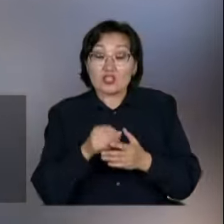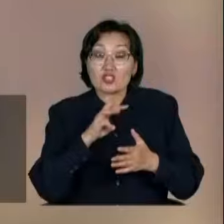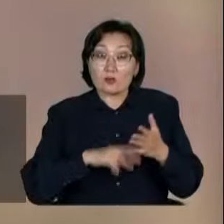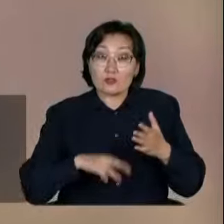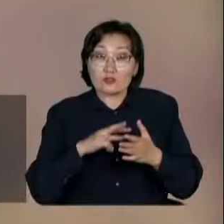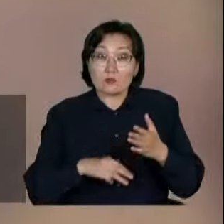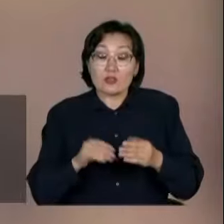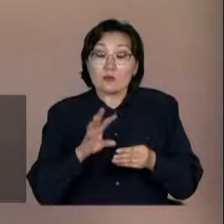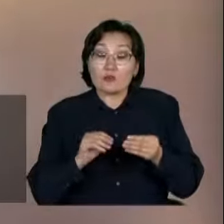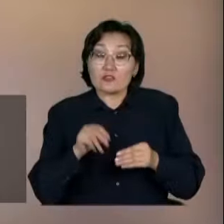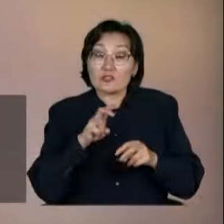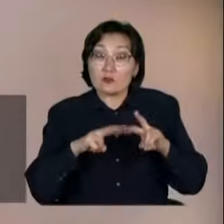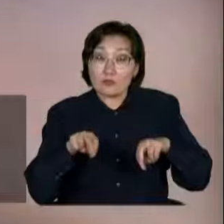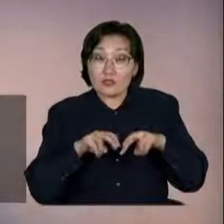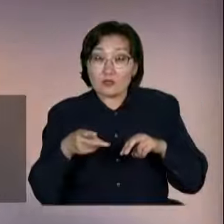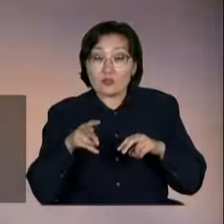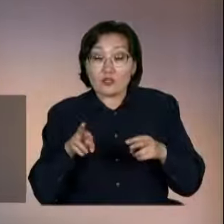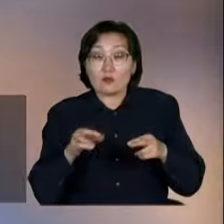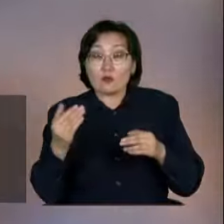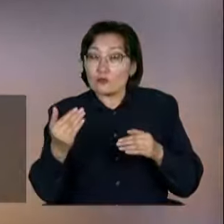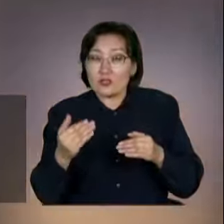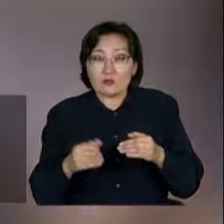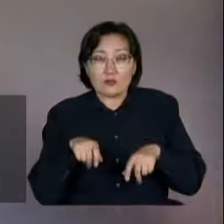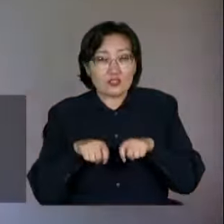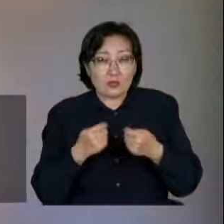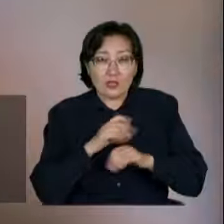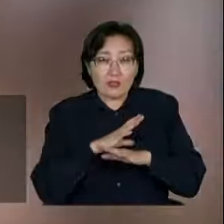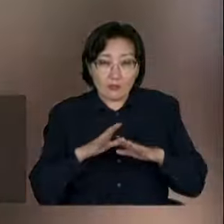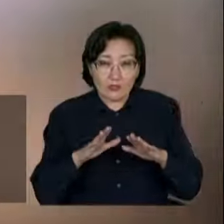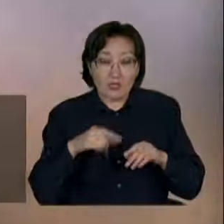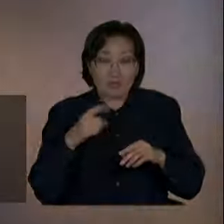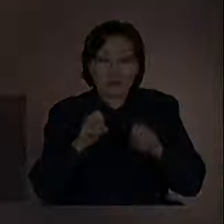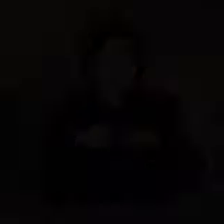При повторной проверке в июне каких-либо утечек уже обнаружено не было, говорят специалисты.